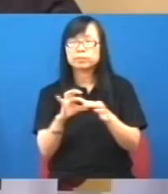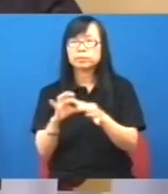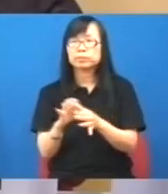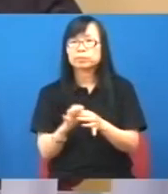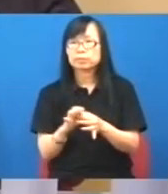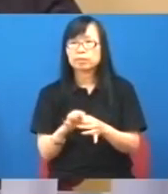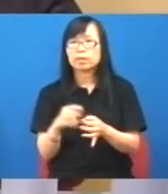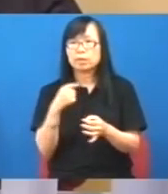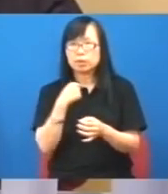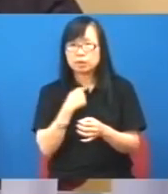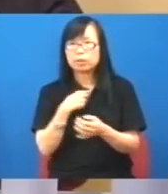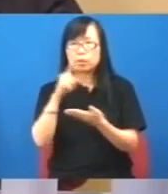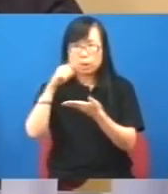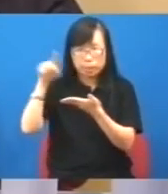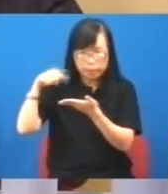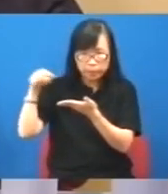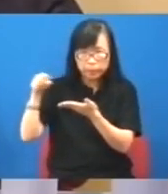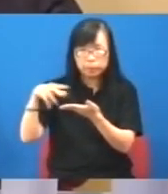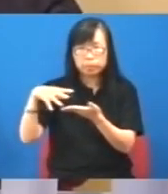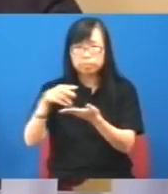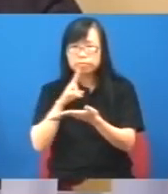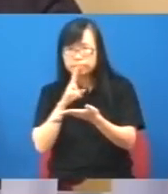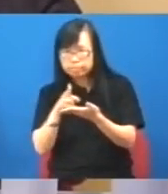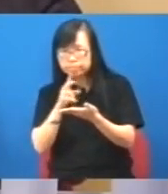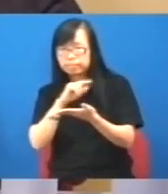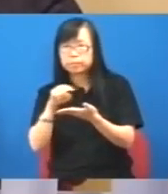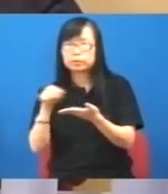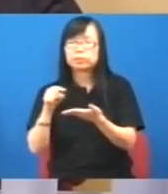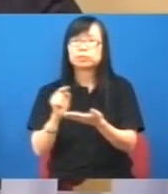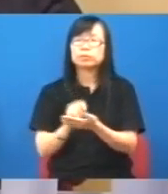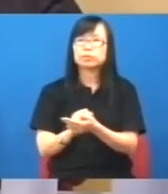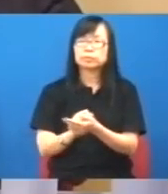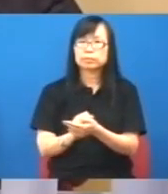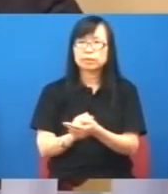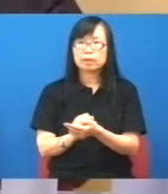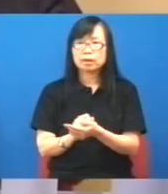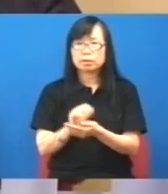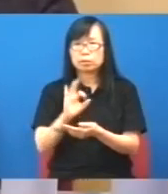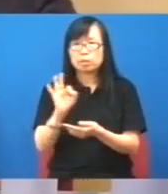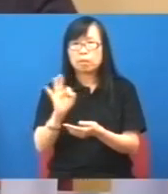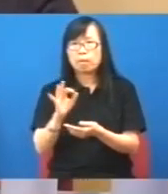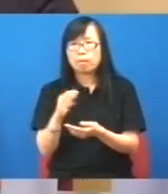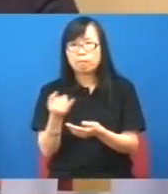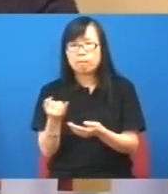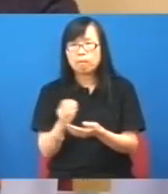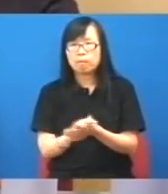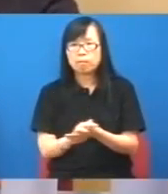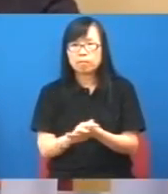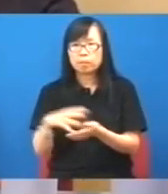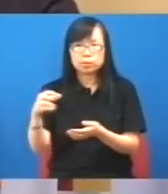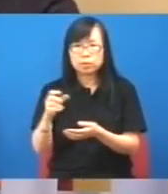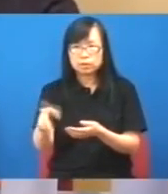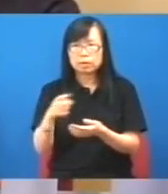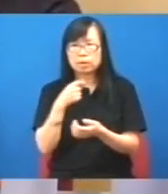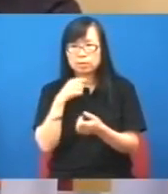時候咧，佢做一個判決嘅時候咧，係冇把握嘅時候咧，就叫釋法。咁但係咧，佢就喺度漏